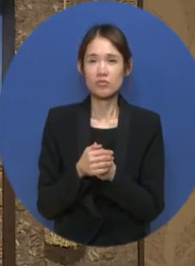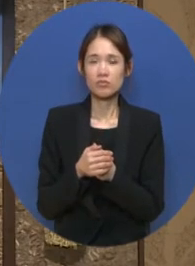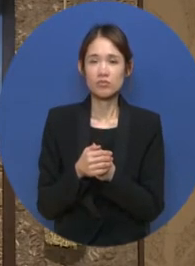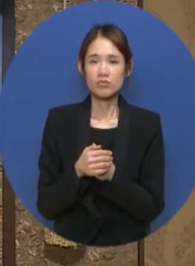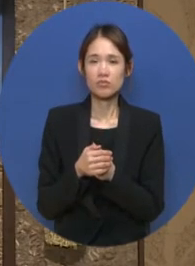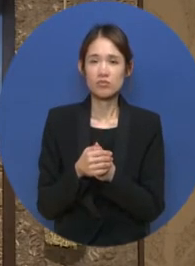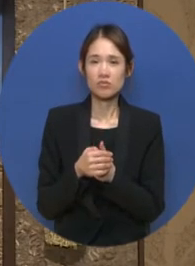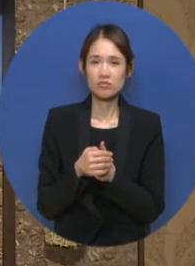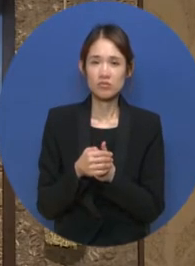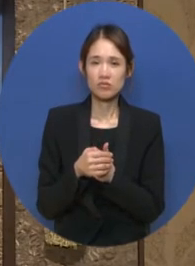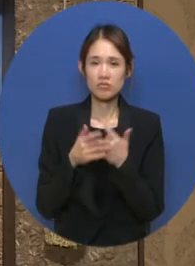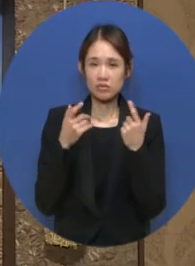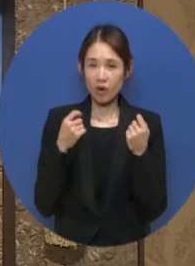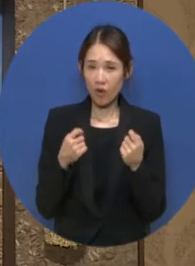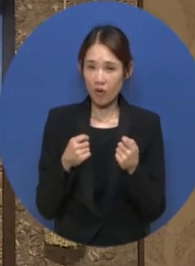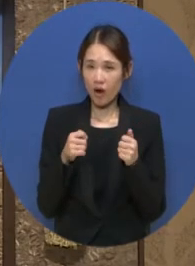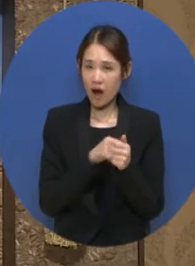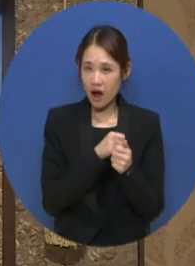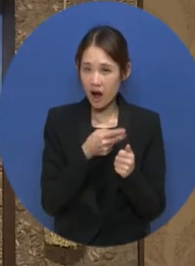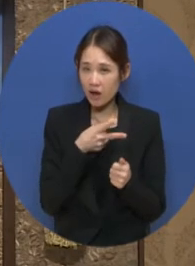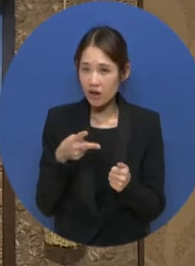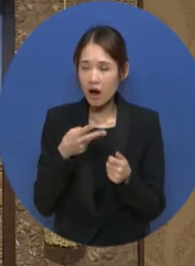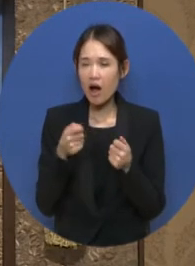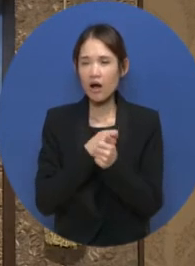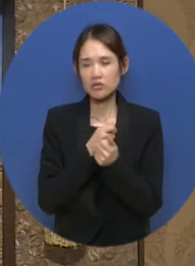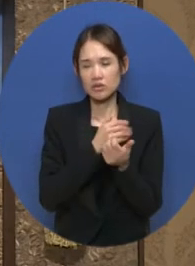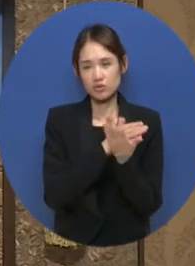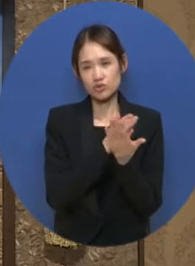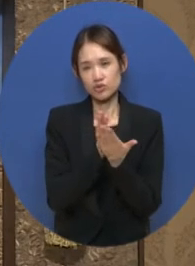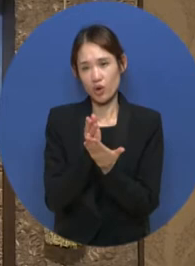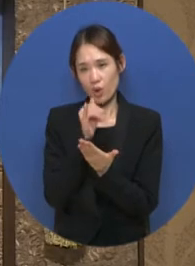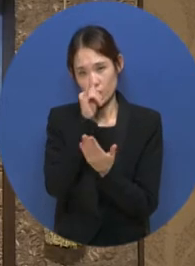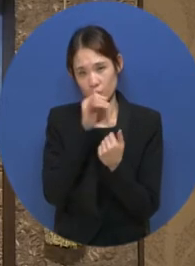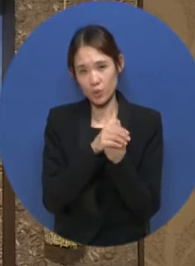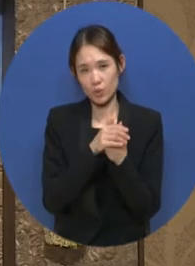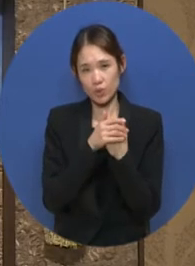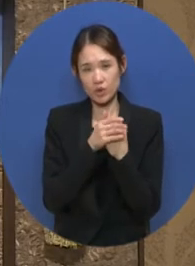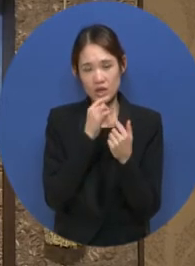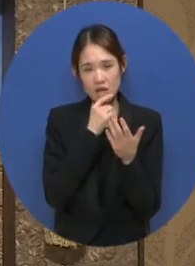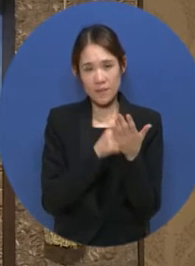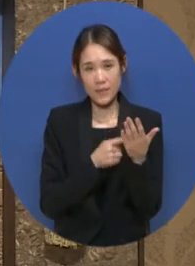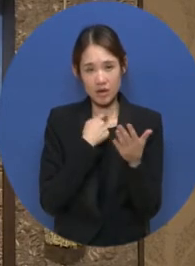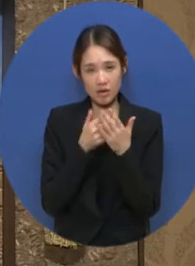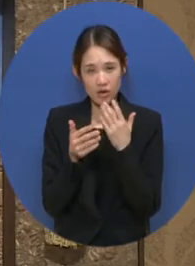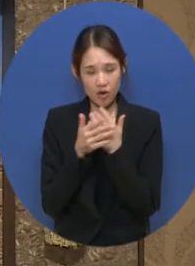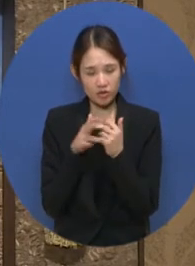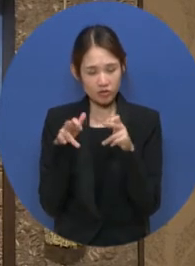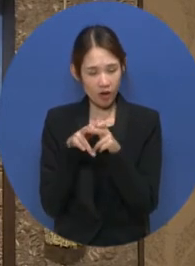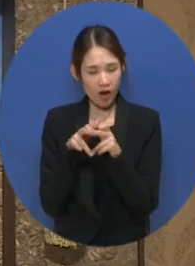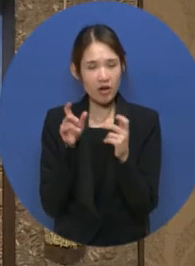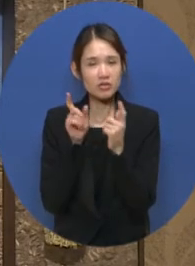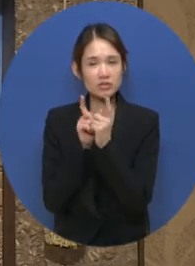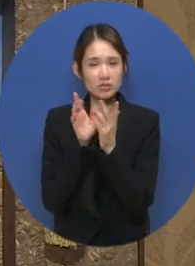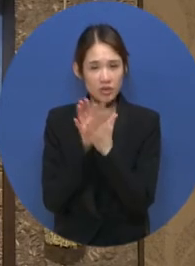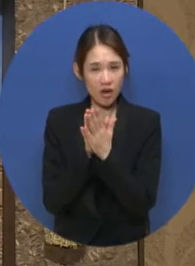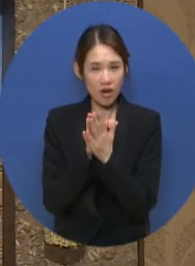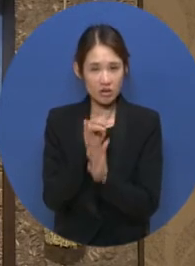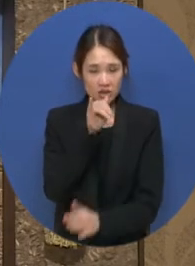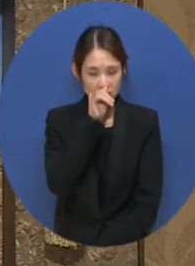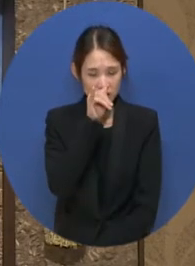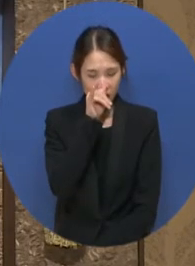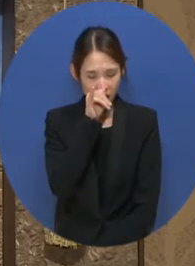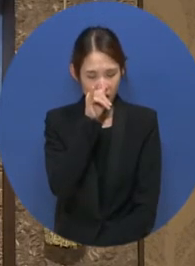주고 또 이런거 시작되고 또 이런 학대 유형이 있고 또 이런 피해를 겪은 장애 당사자가 있다